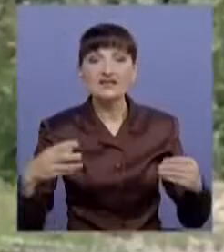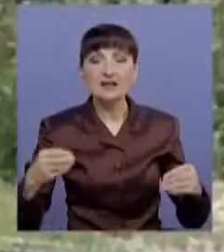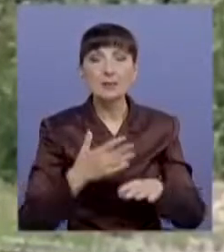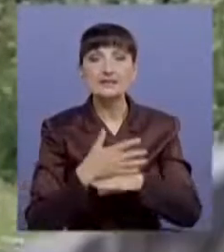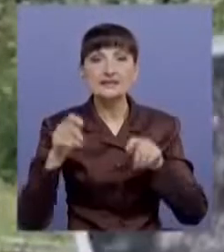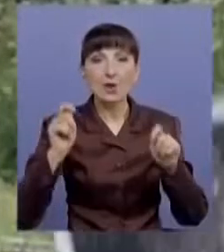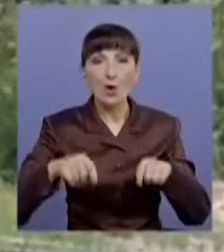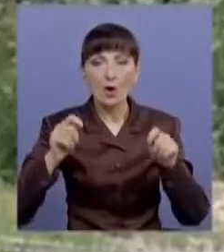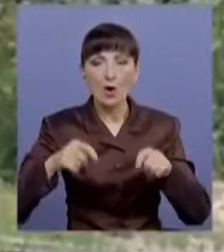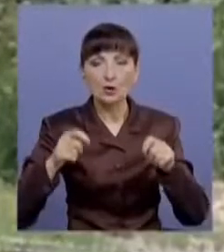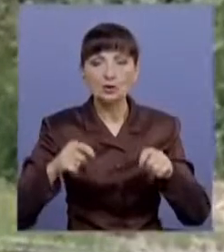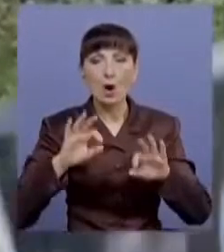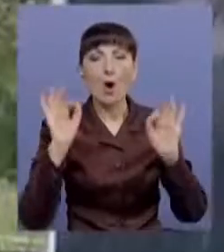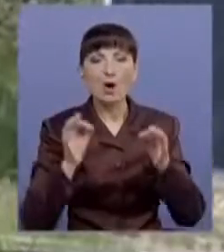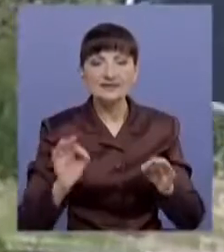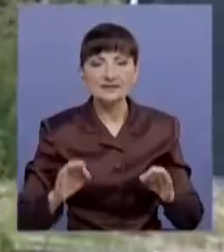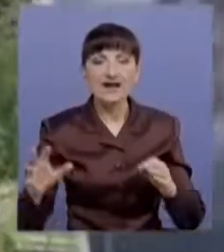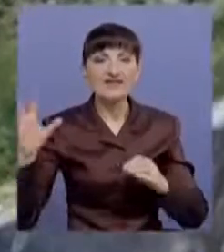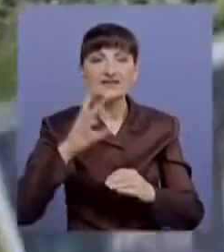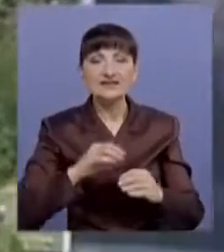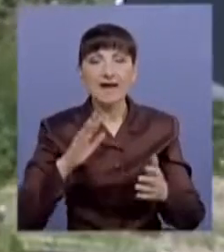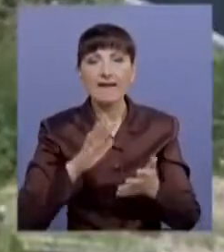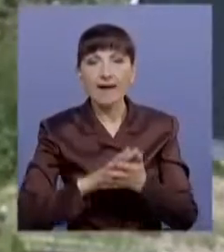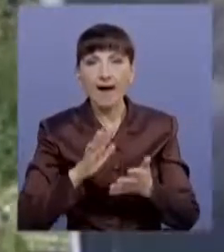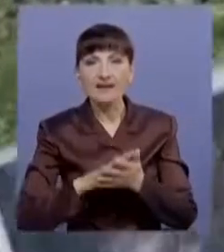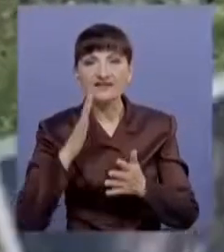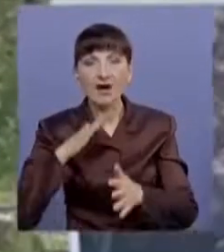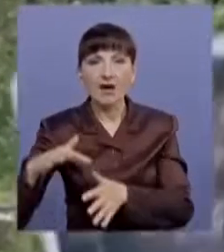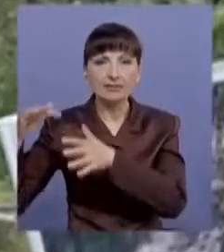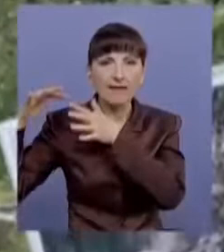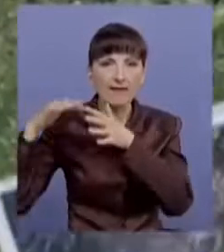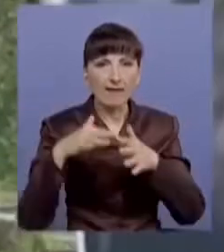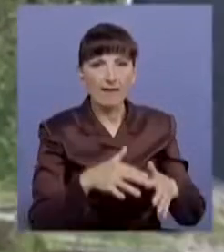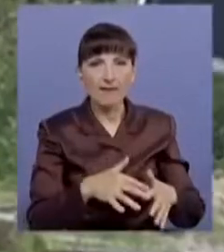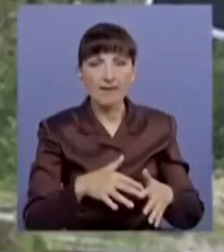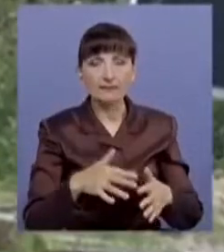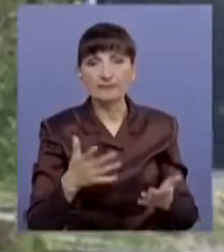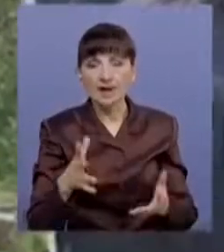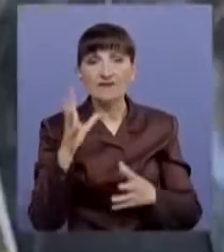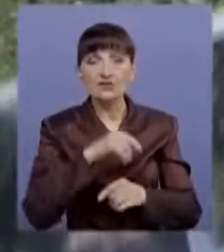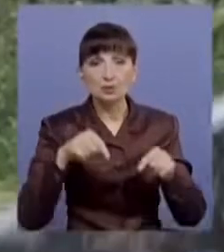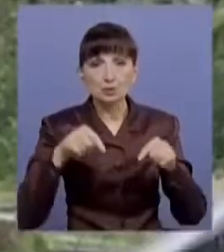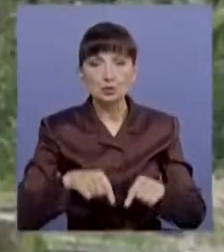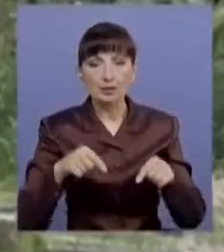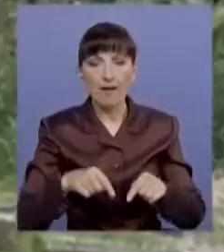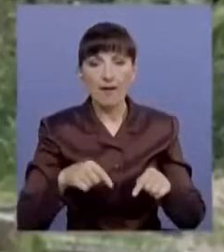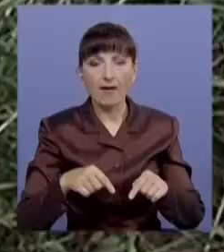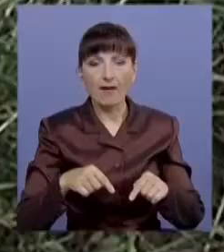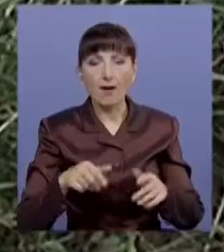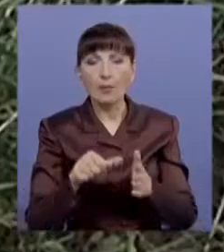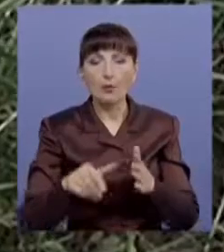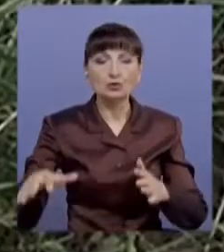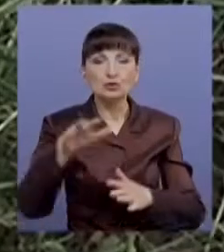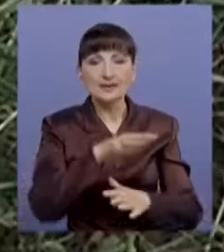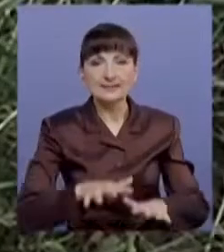сильного дождя, осенью, вся эта глина потоком воды, настоящий сель. Все течет по участкам